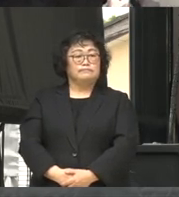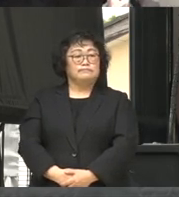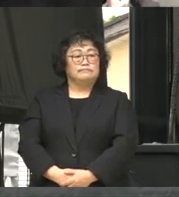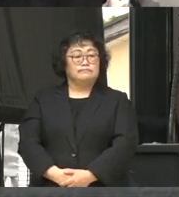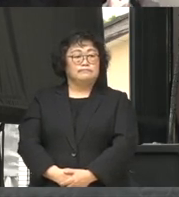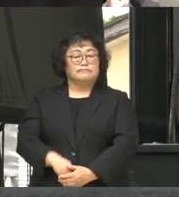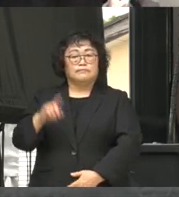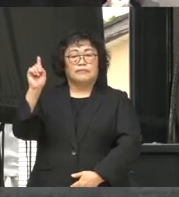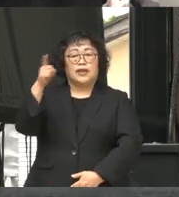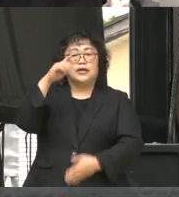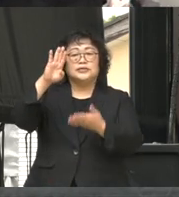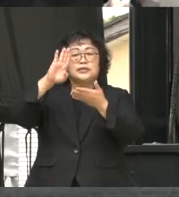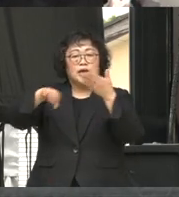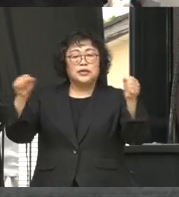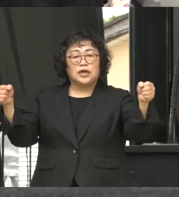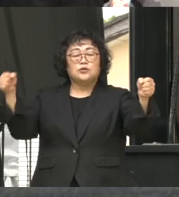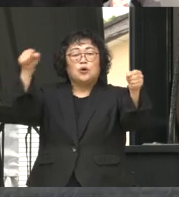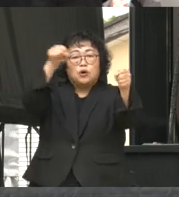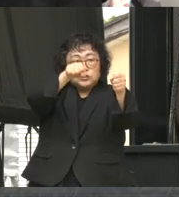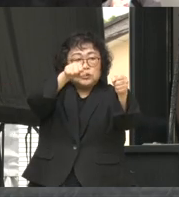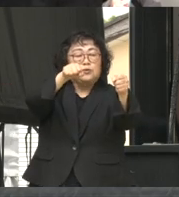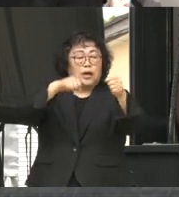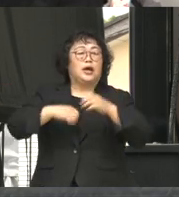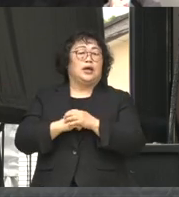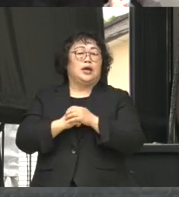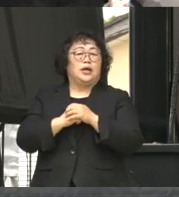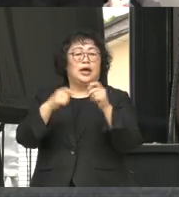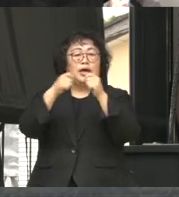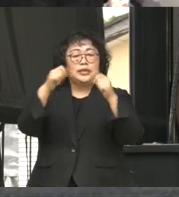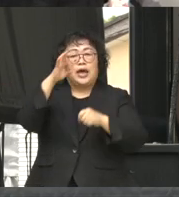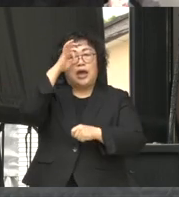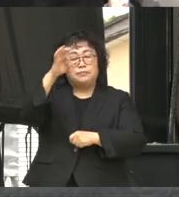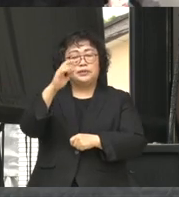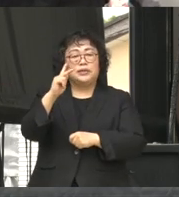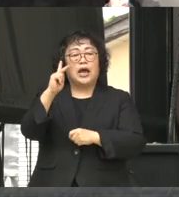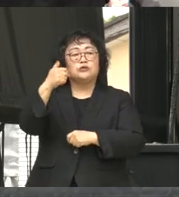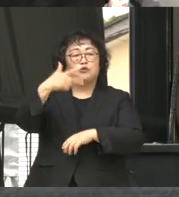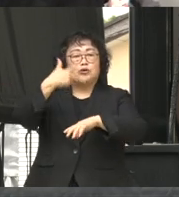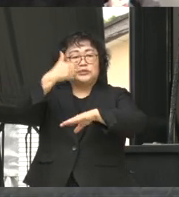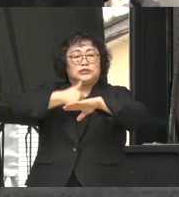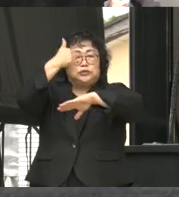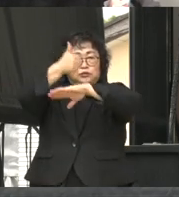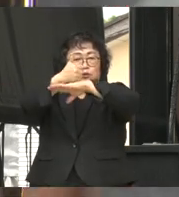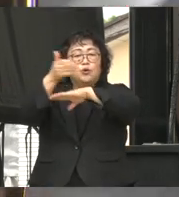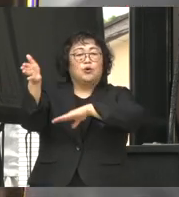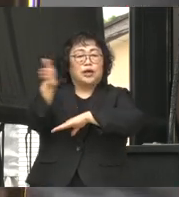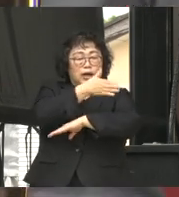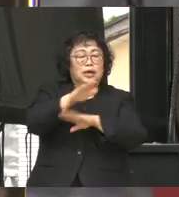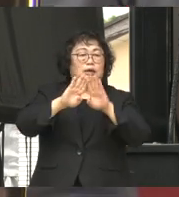第一ランナーのトーチへの聖火の点火は永見和夫国立市長からとなります。